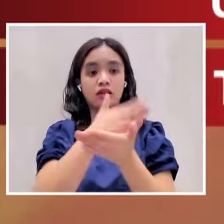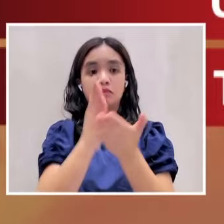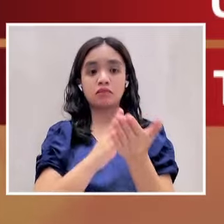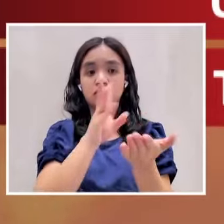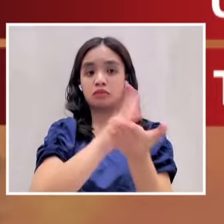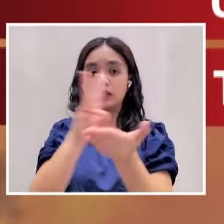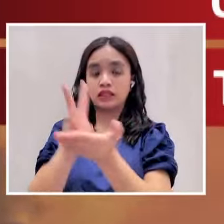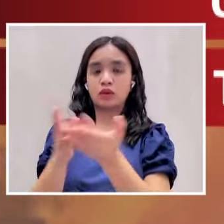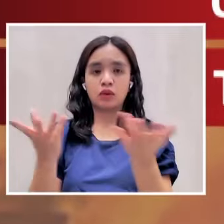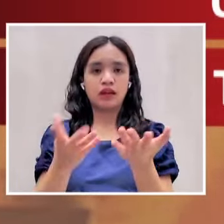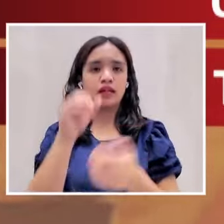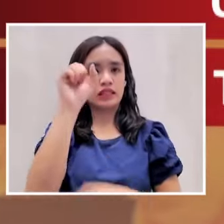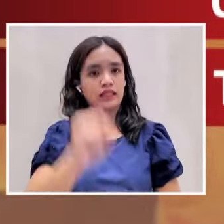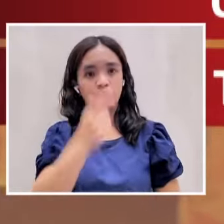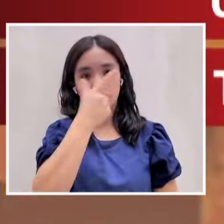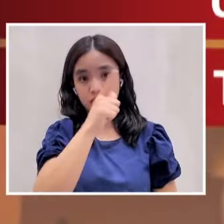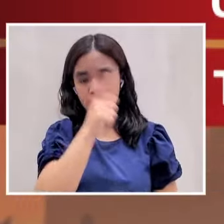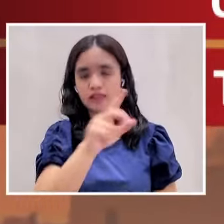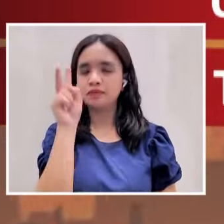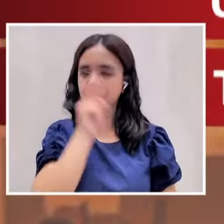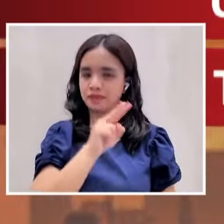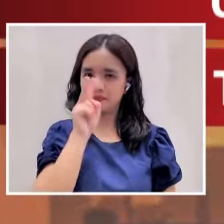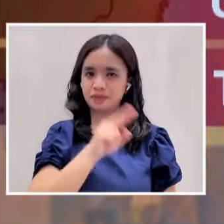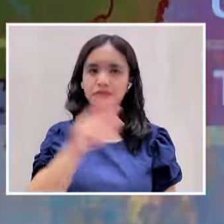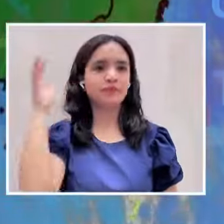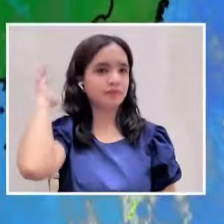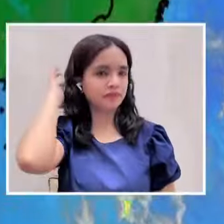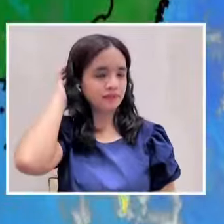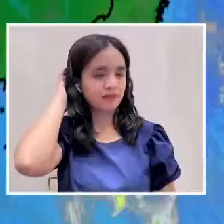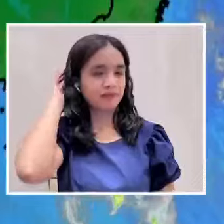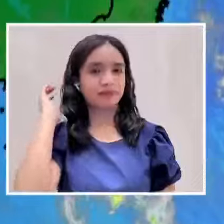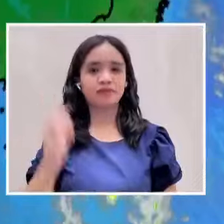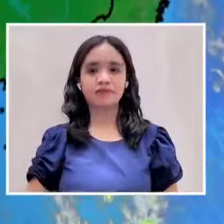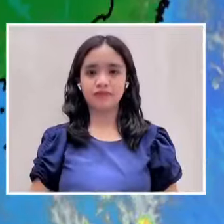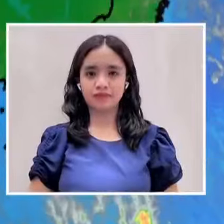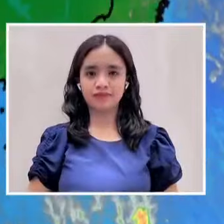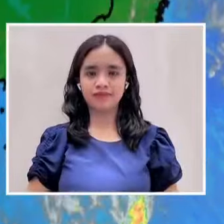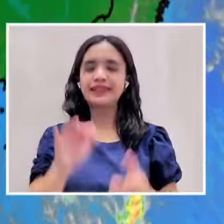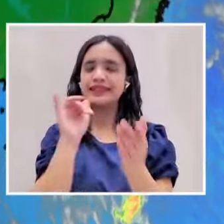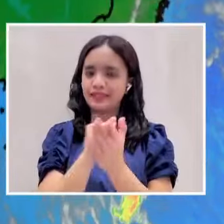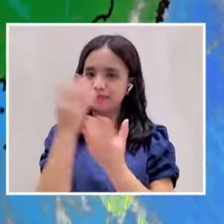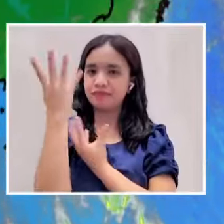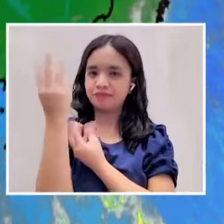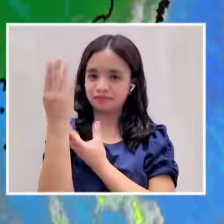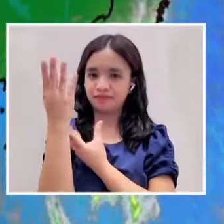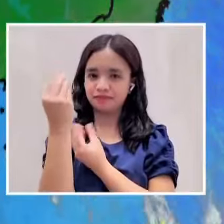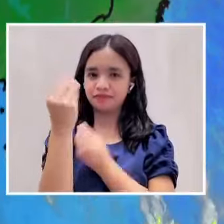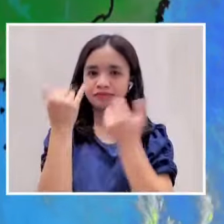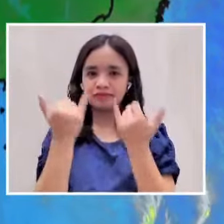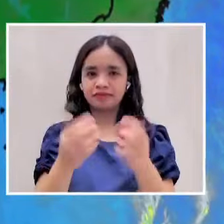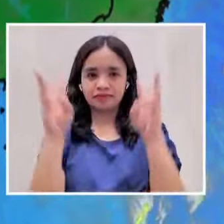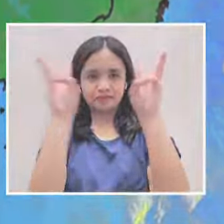Southern Luzon, Visayas at Mindanao. At yan po ang update sa lagay ng panahon.